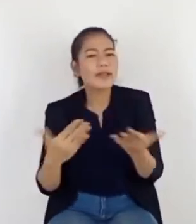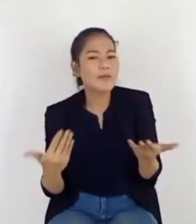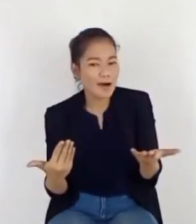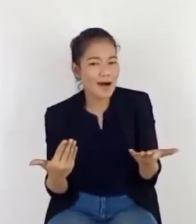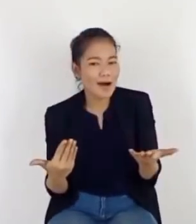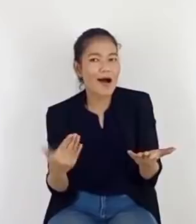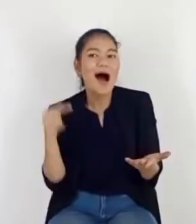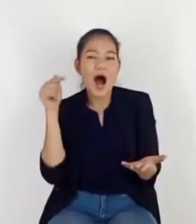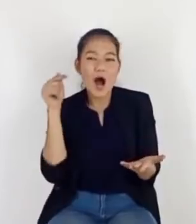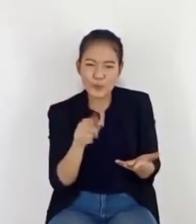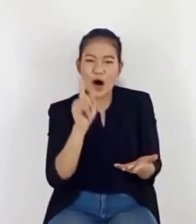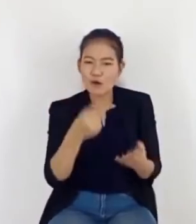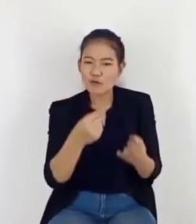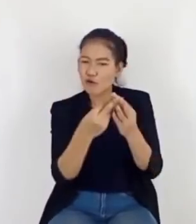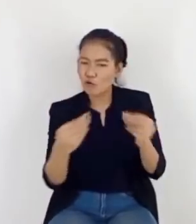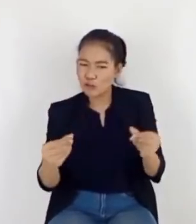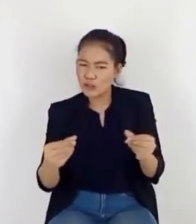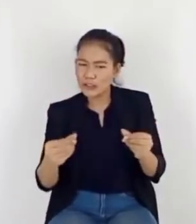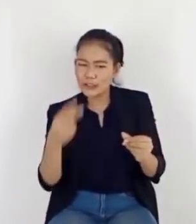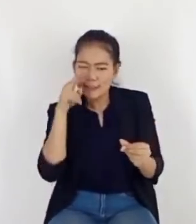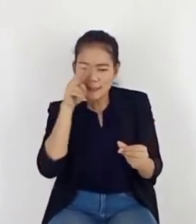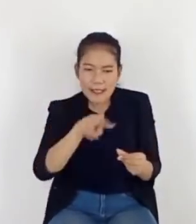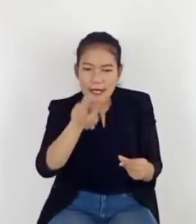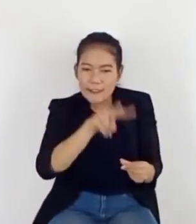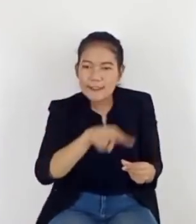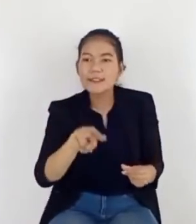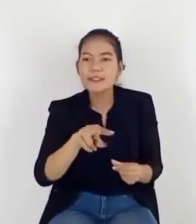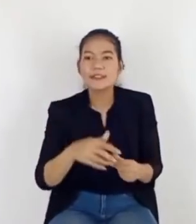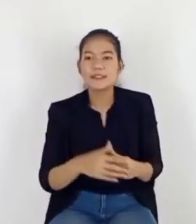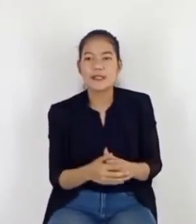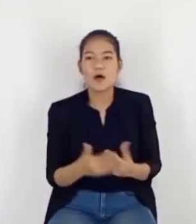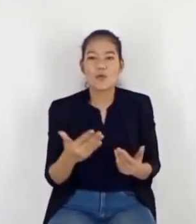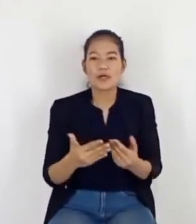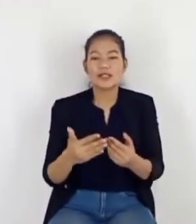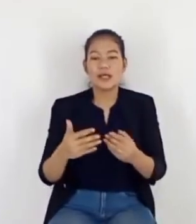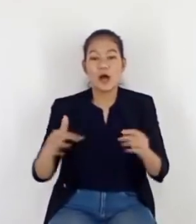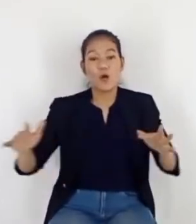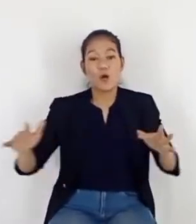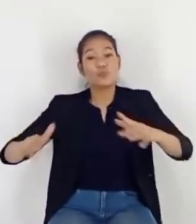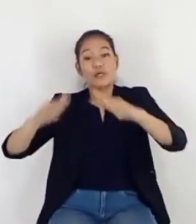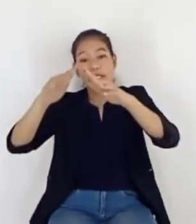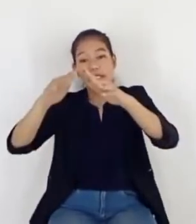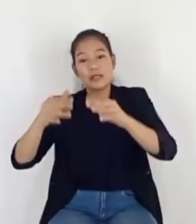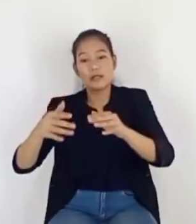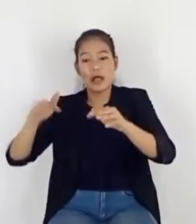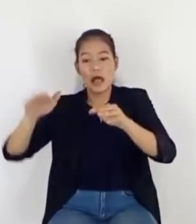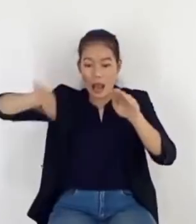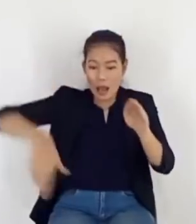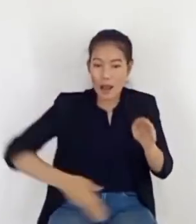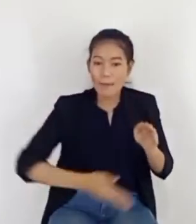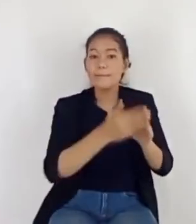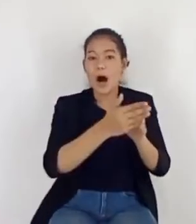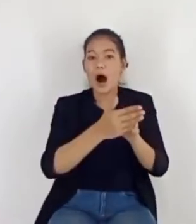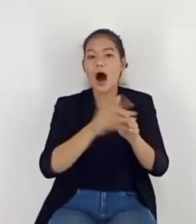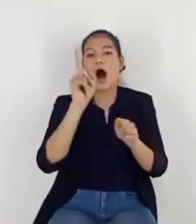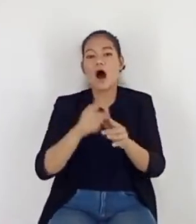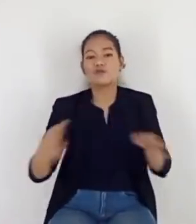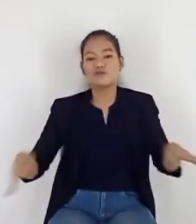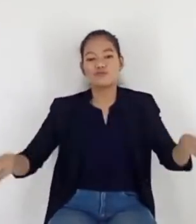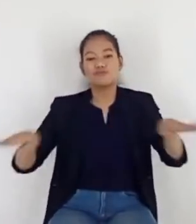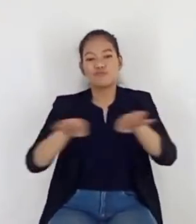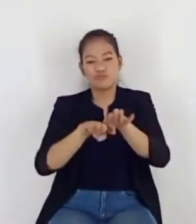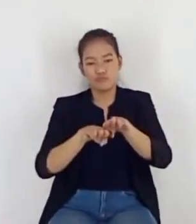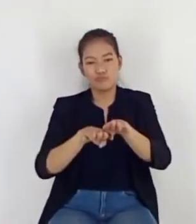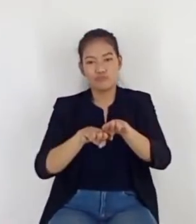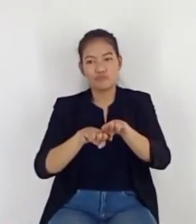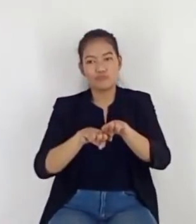Itu yang harus diluruskan. Bukit dan lembah diluruskan. Itu yang tadi kita baca di Yesaya